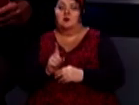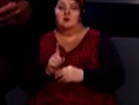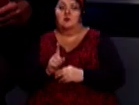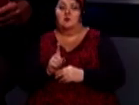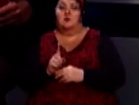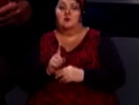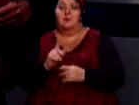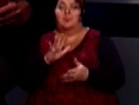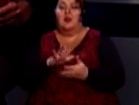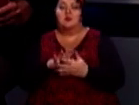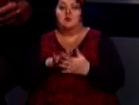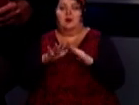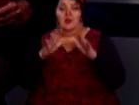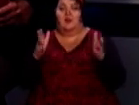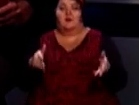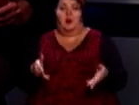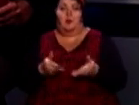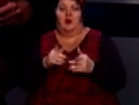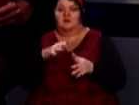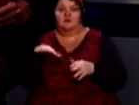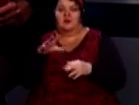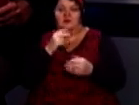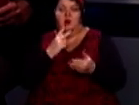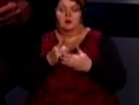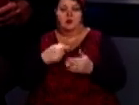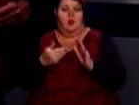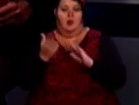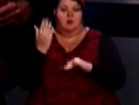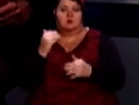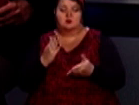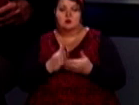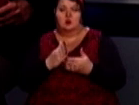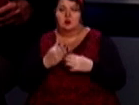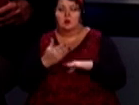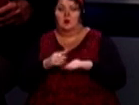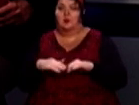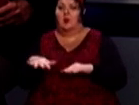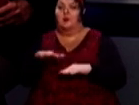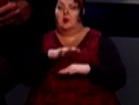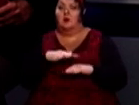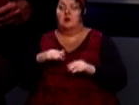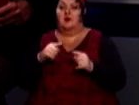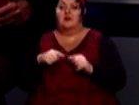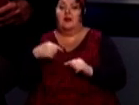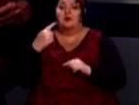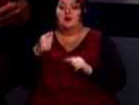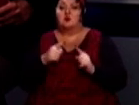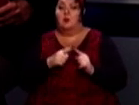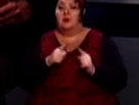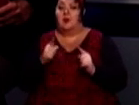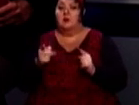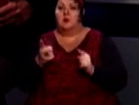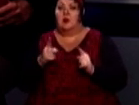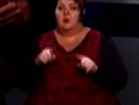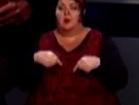Ну, сміттєві баки ви всі бачите, вони вже у нас дуже давно стоять по Полтаві. Наступним етапом треба